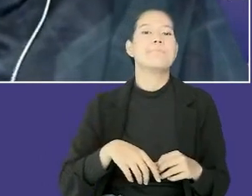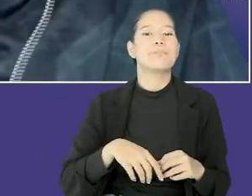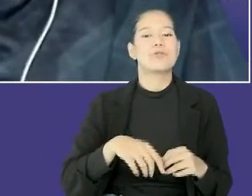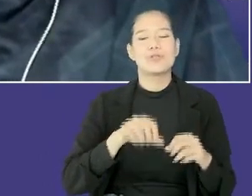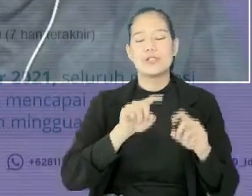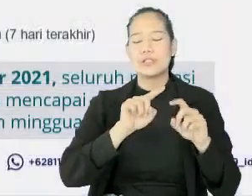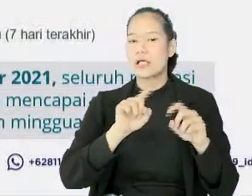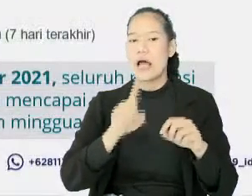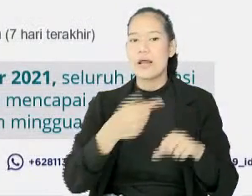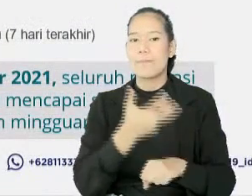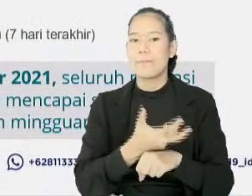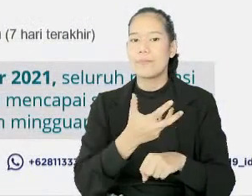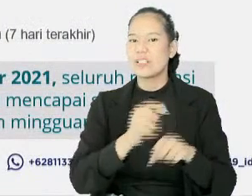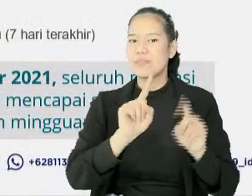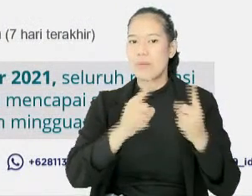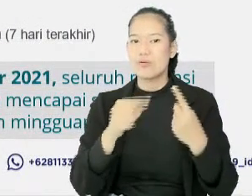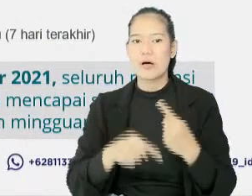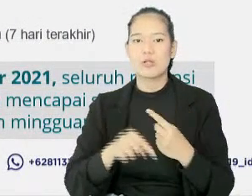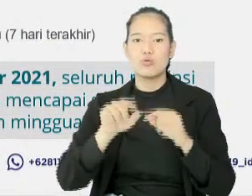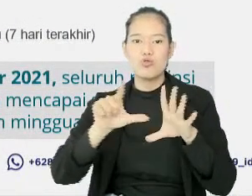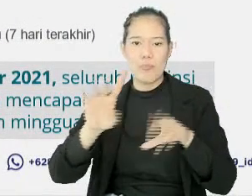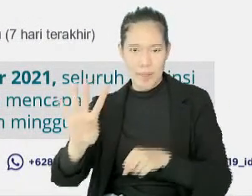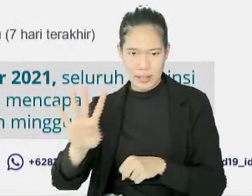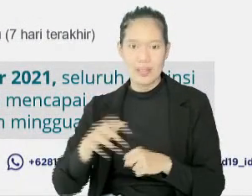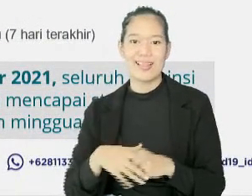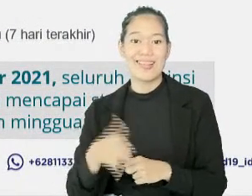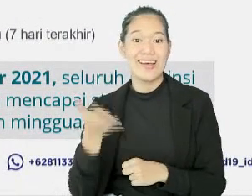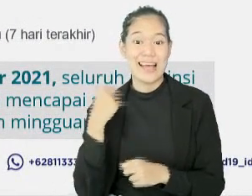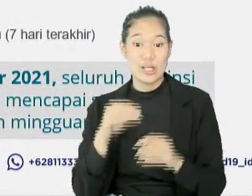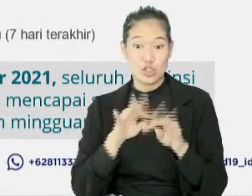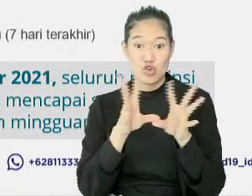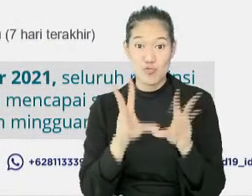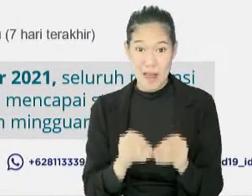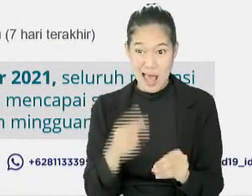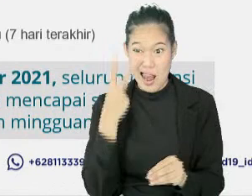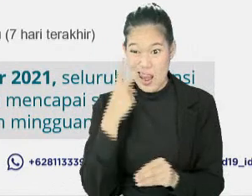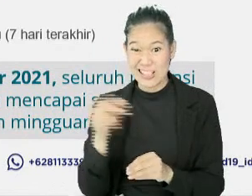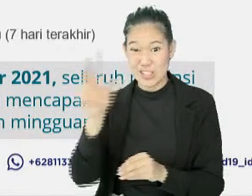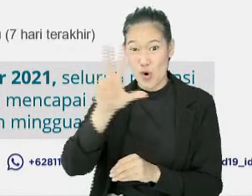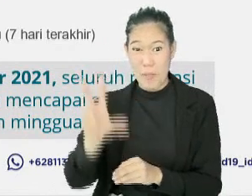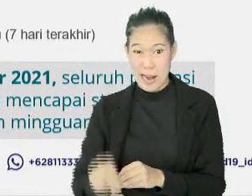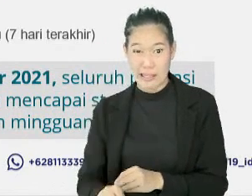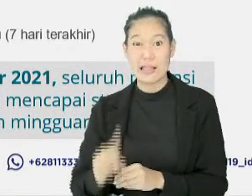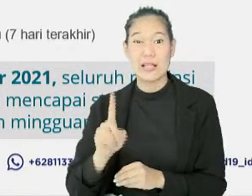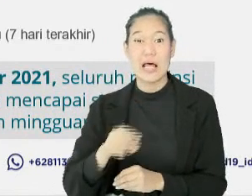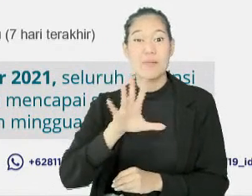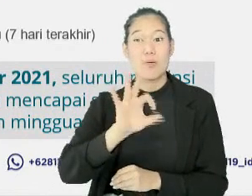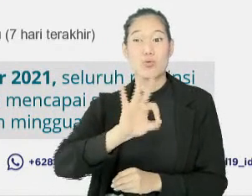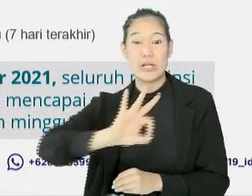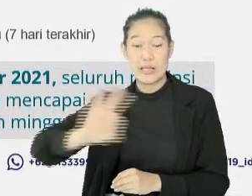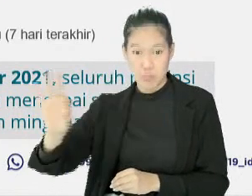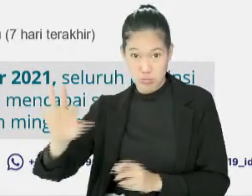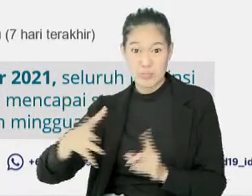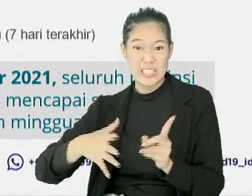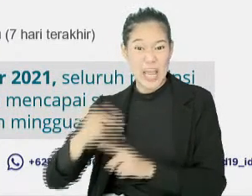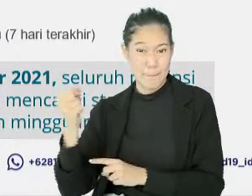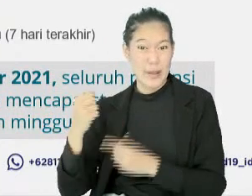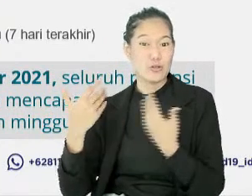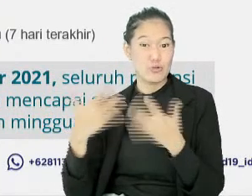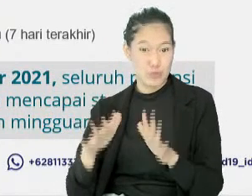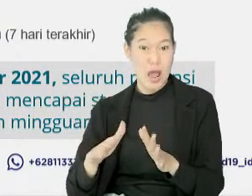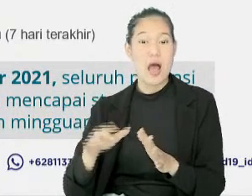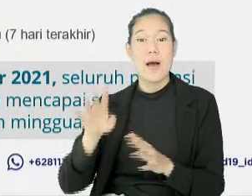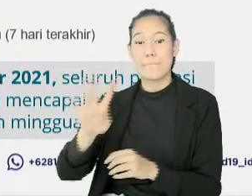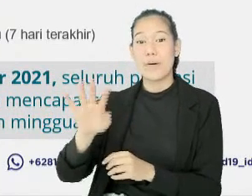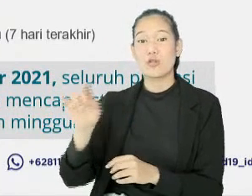tempat tapi kalau kita berbicara jumlah dokter Lula karena tadi kita lihat Jawa Barat itu Rp50.000 dengan dia mencapai target